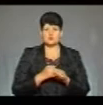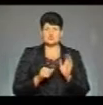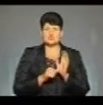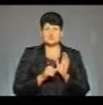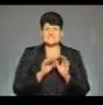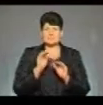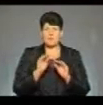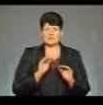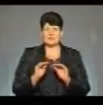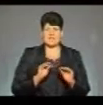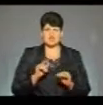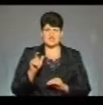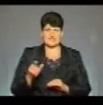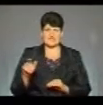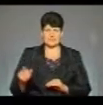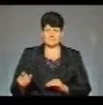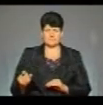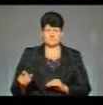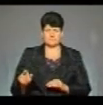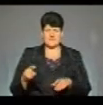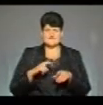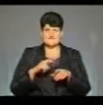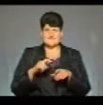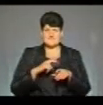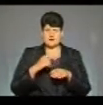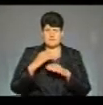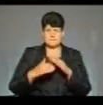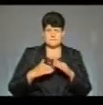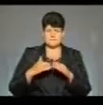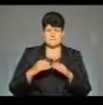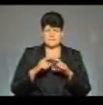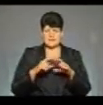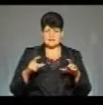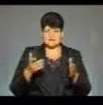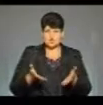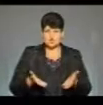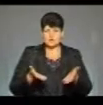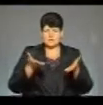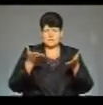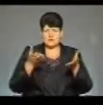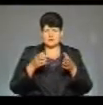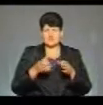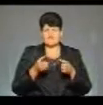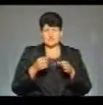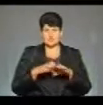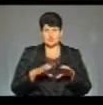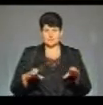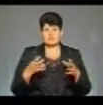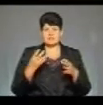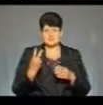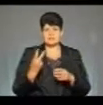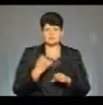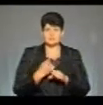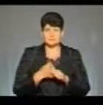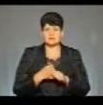6 монтажників. Варимо пластину, щоб підняти котла і витягнути труби. Вже 2 зварилися там